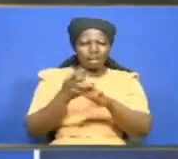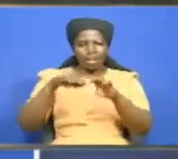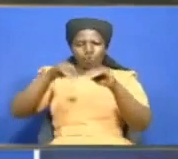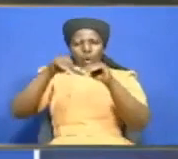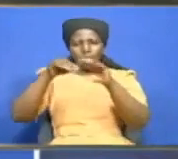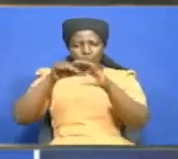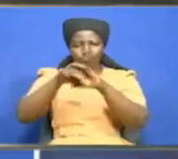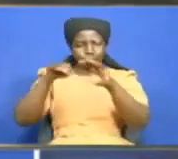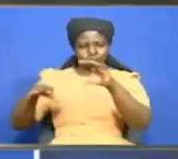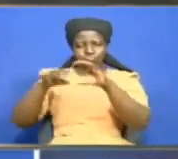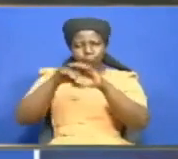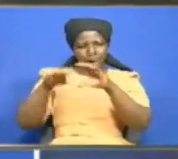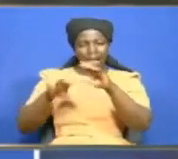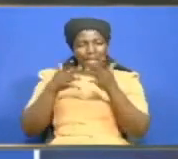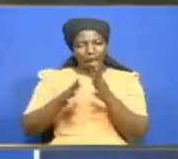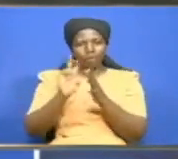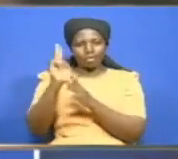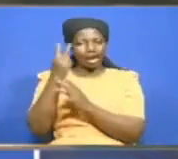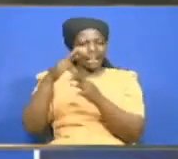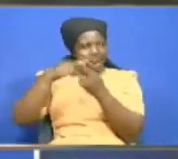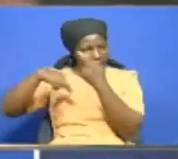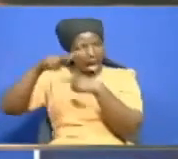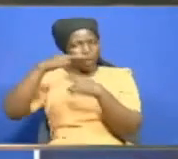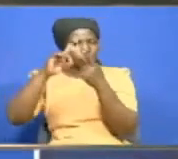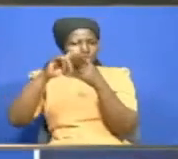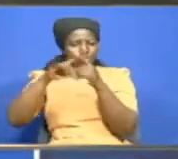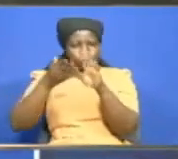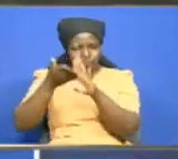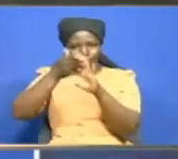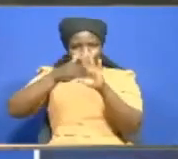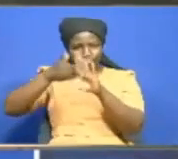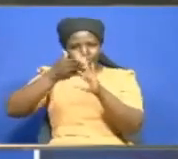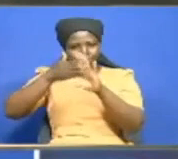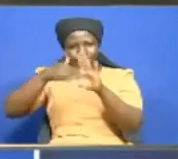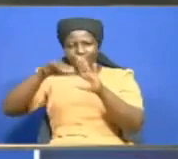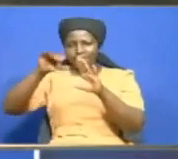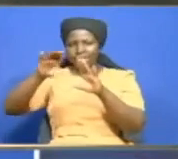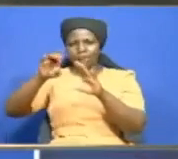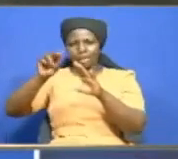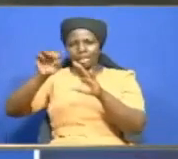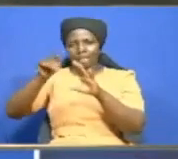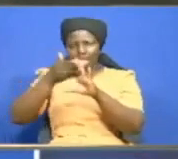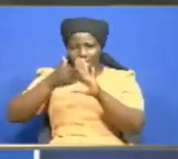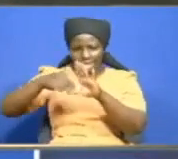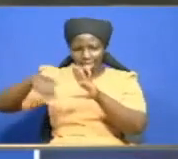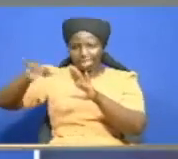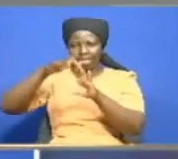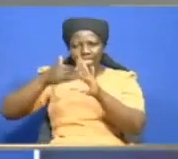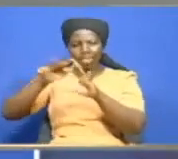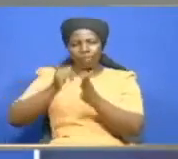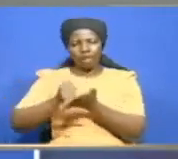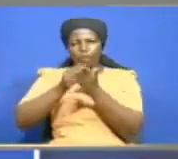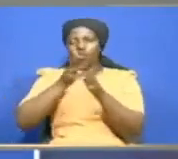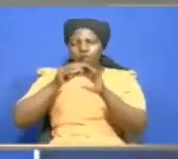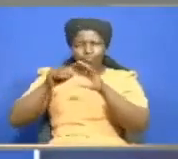kwa mkondo wa pili wa kuweka simiti kwa tunnel yote ndio isaidie maji kuweza kupita kwa usalama.